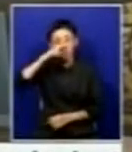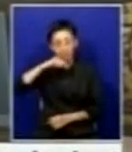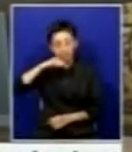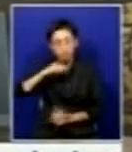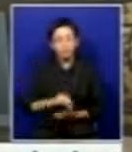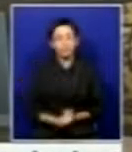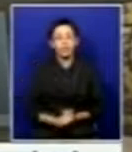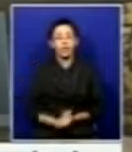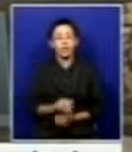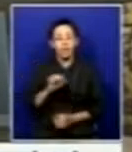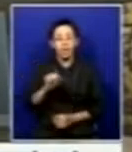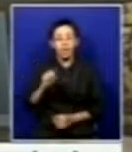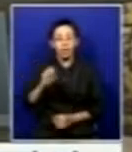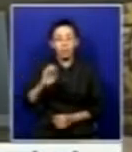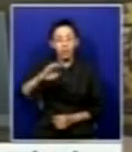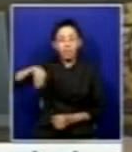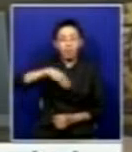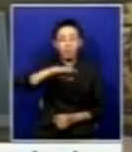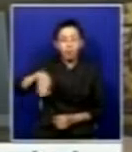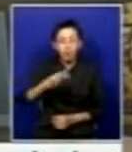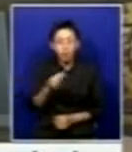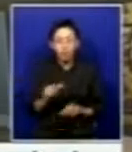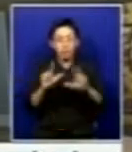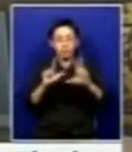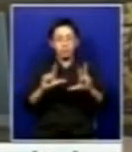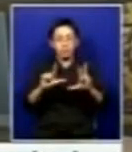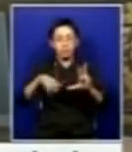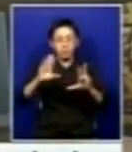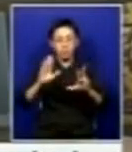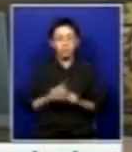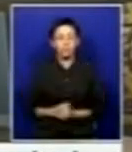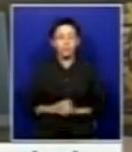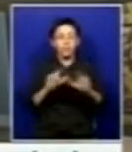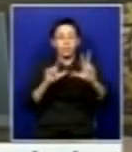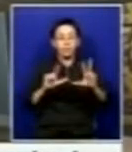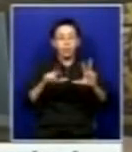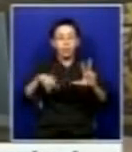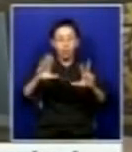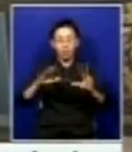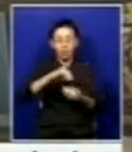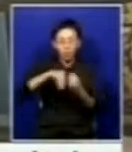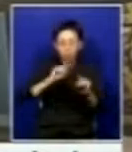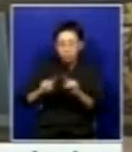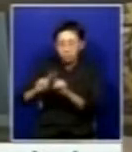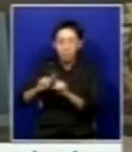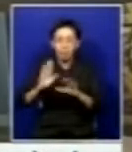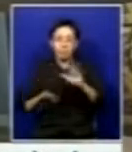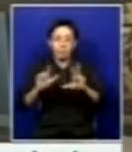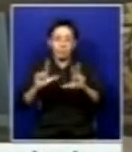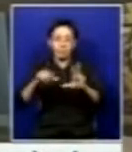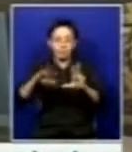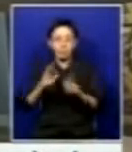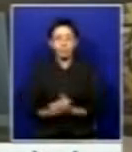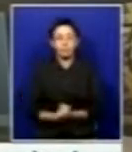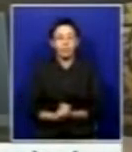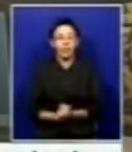านครับทั้งหมดเนี่ย3ล้านกว่าราย3ล้านกว่าผู้ประกอบการเป็น